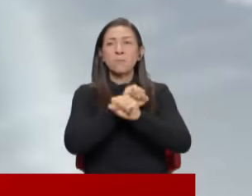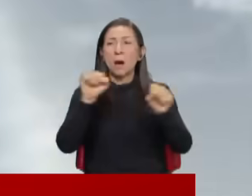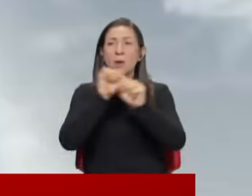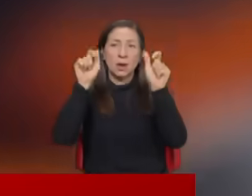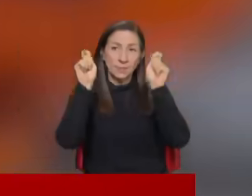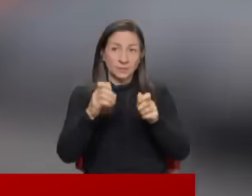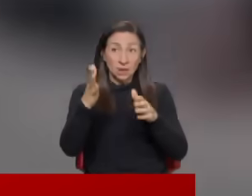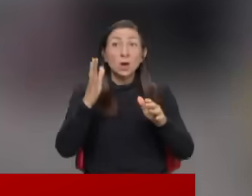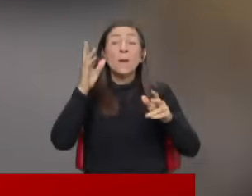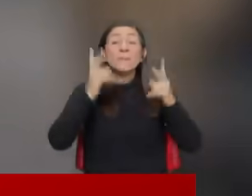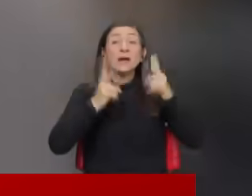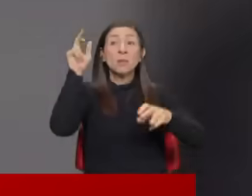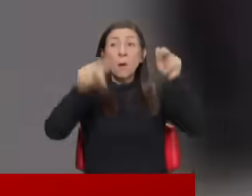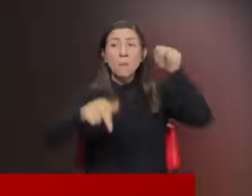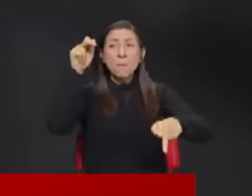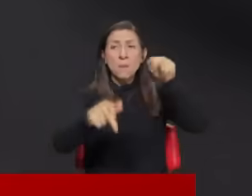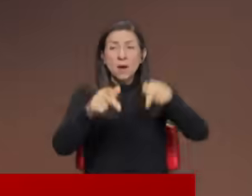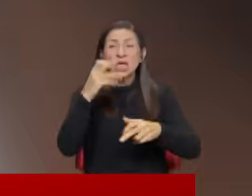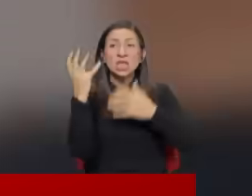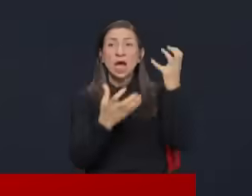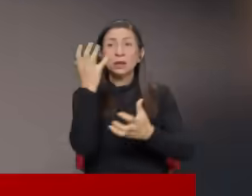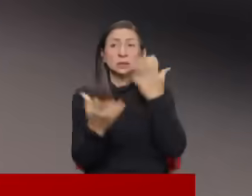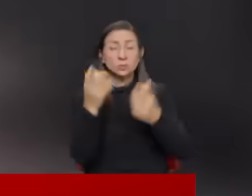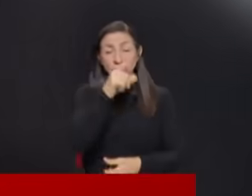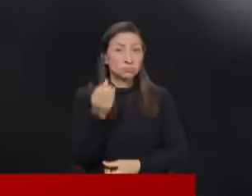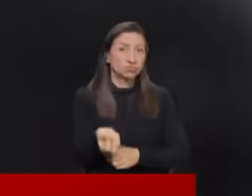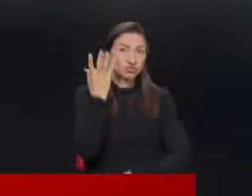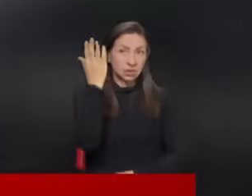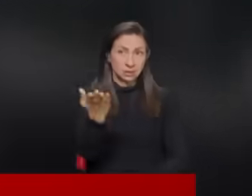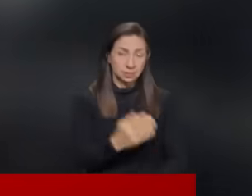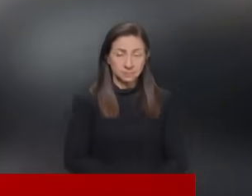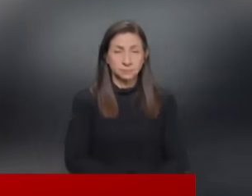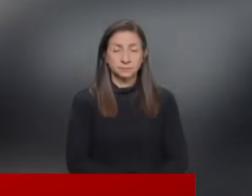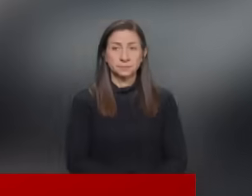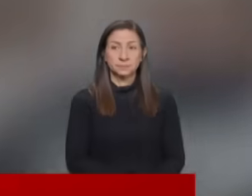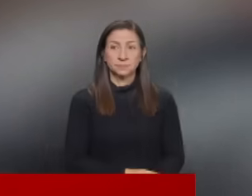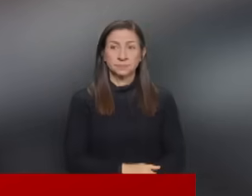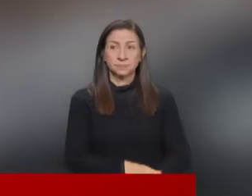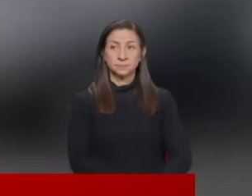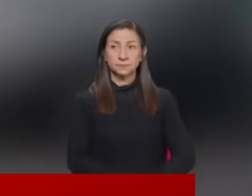etti. Düşen bazı roketlerse yangınlara yol açtı.